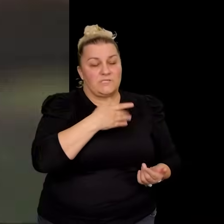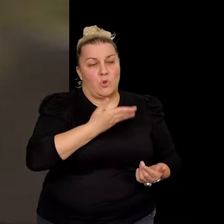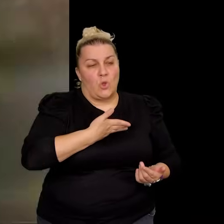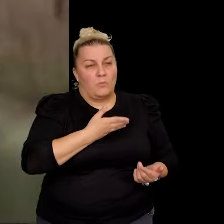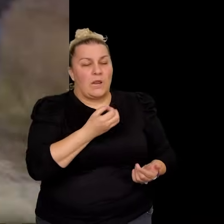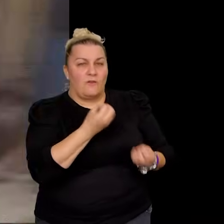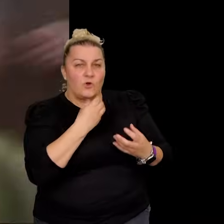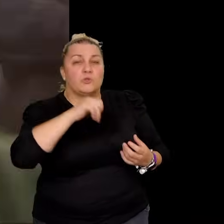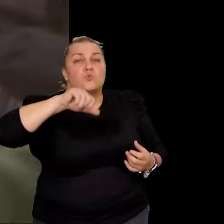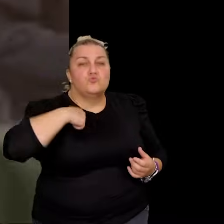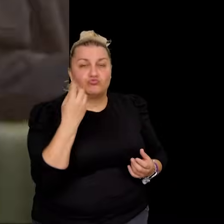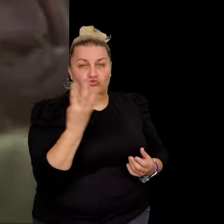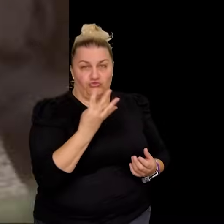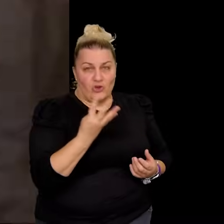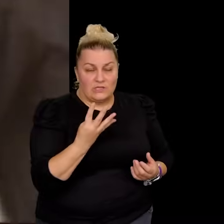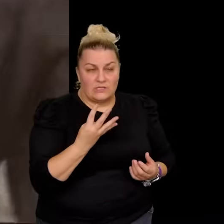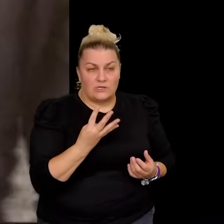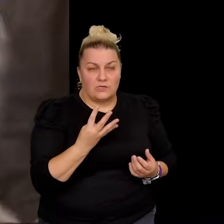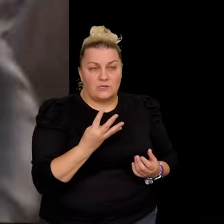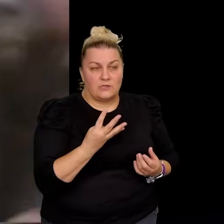oko 4 sata ujutru